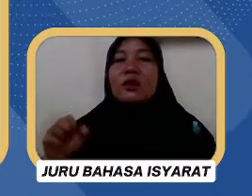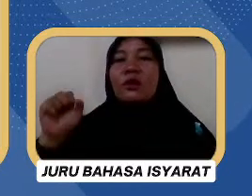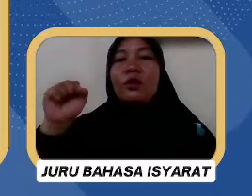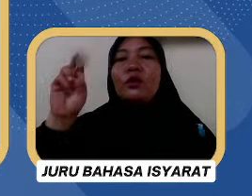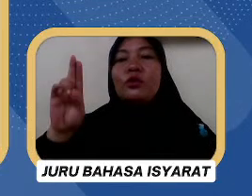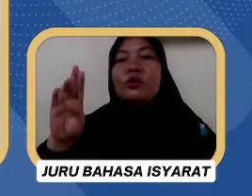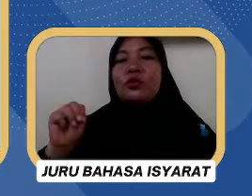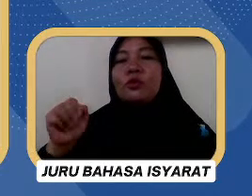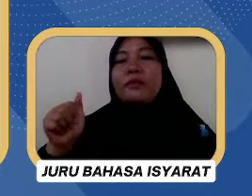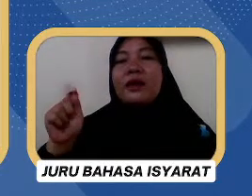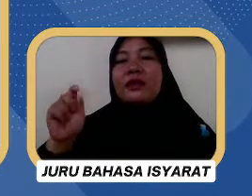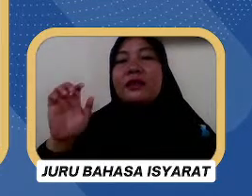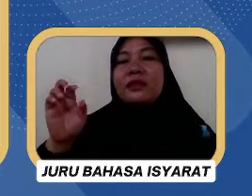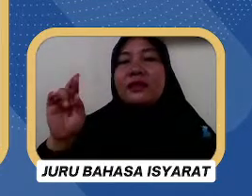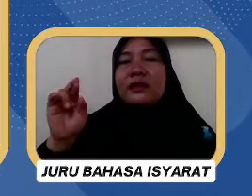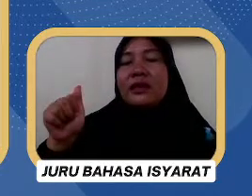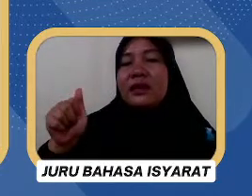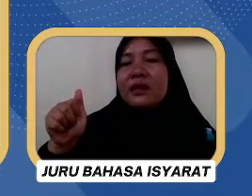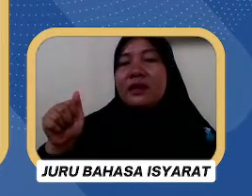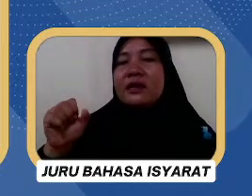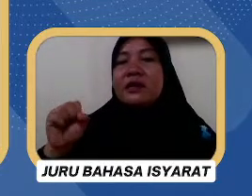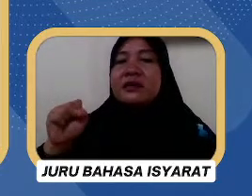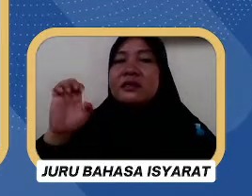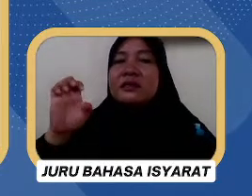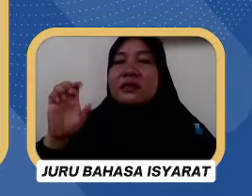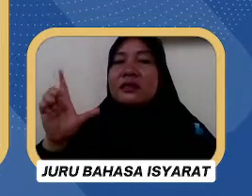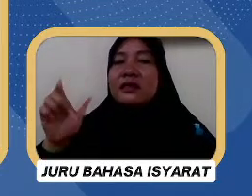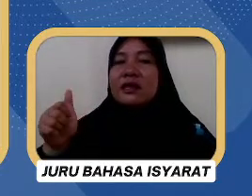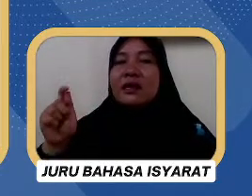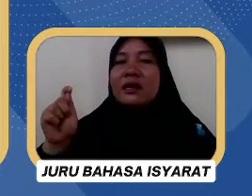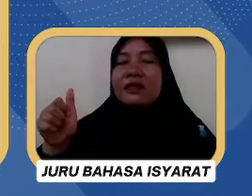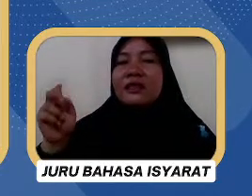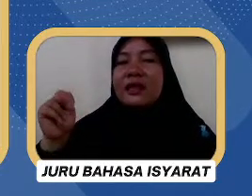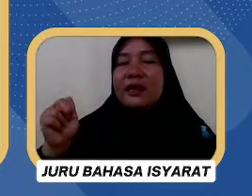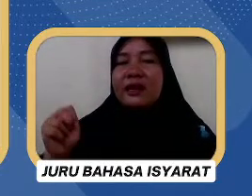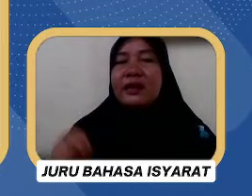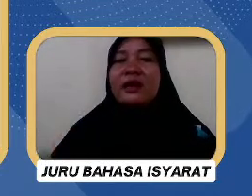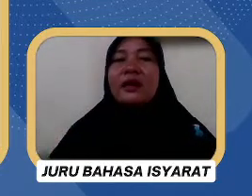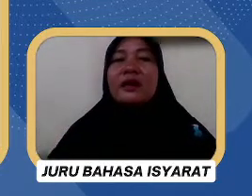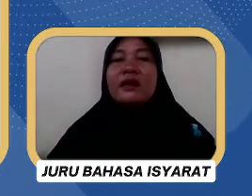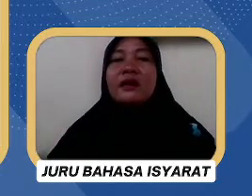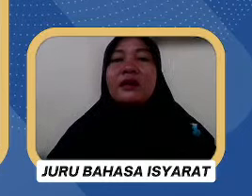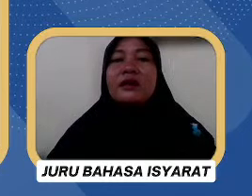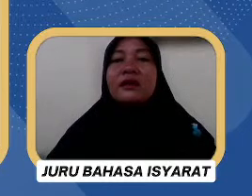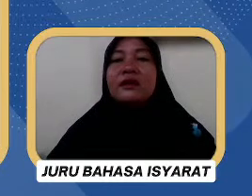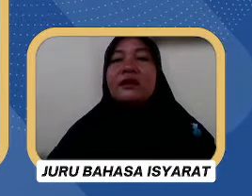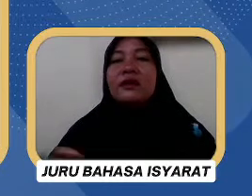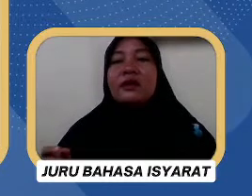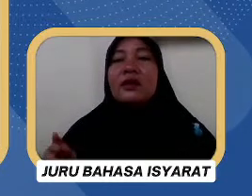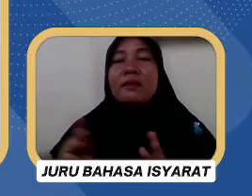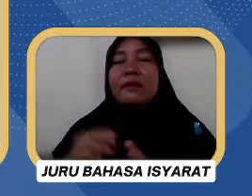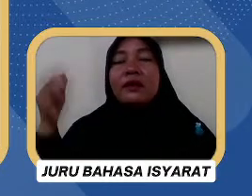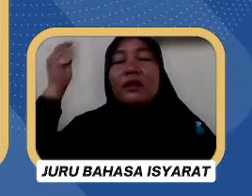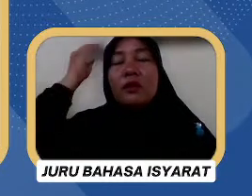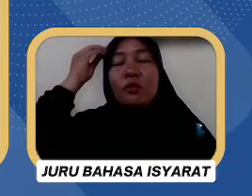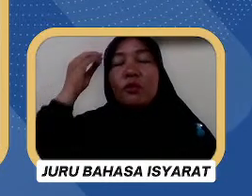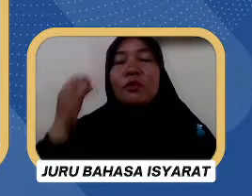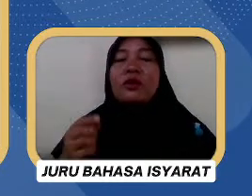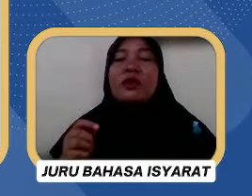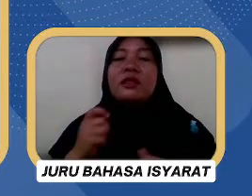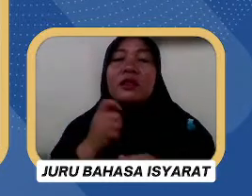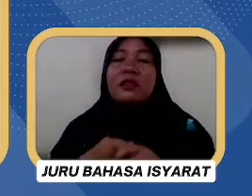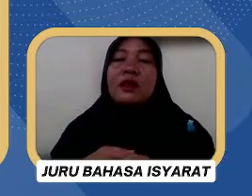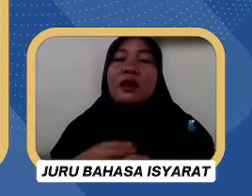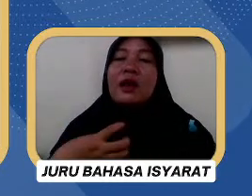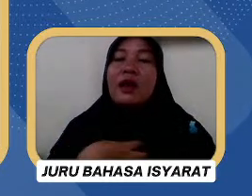pagi hari ini, yang pastinya dengan tema mengenal tentang hak dan juga kewajiban di ruang digital, itu